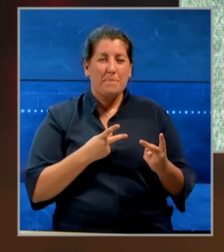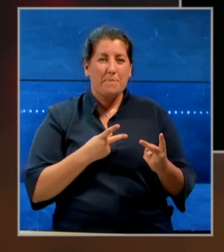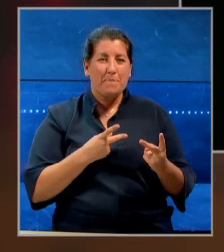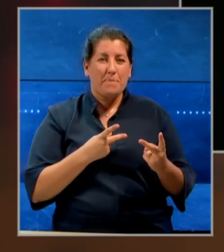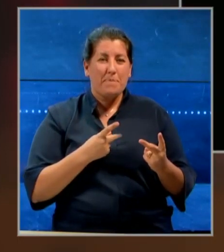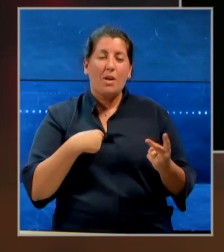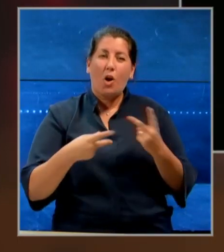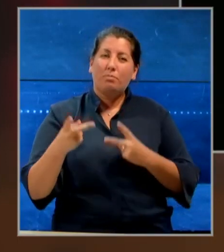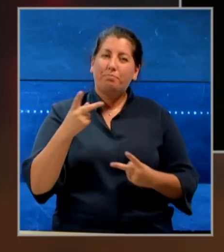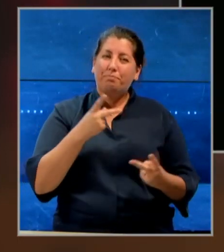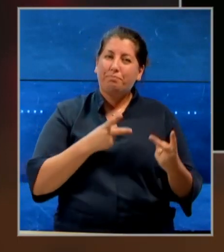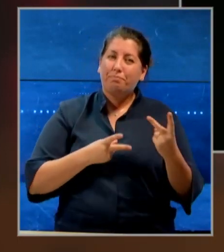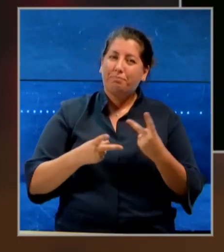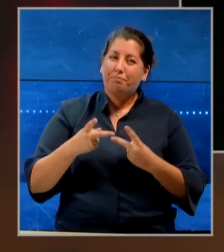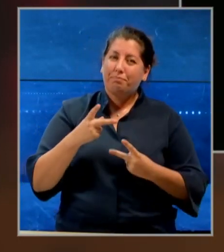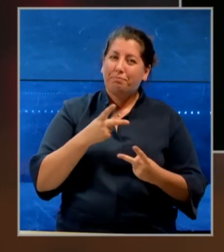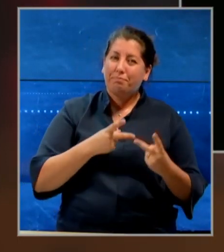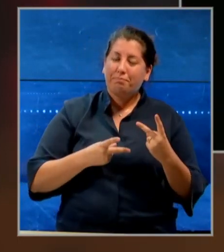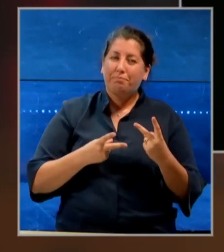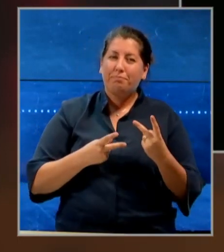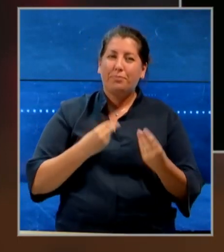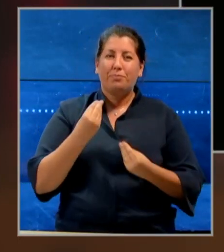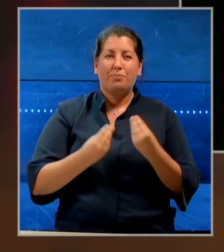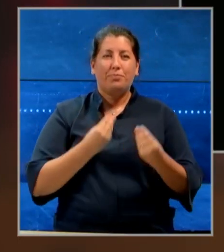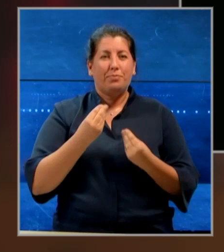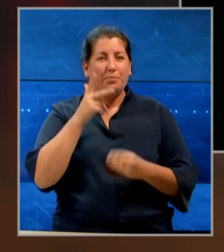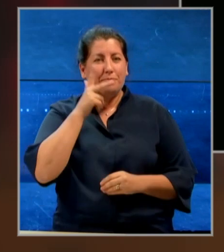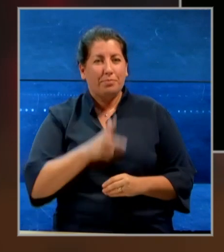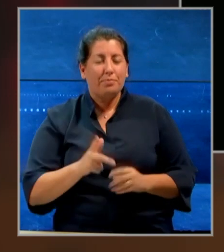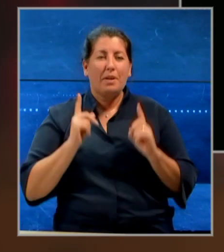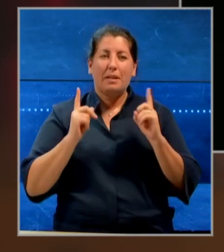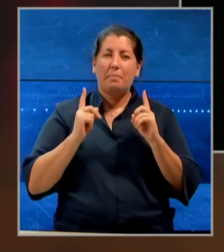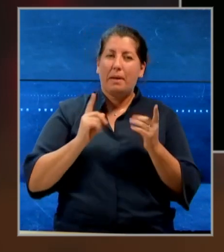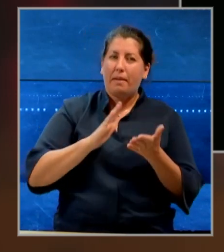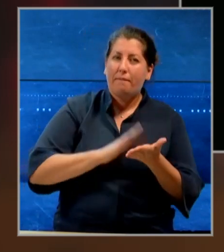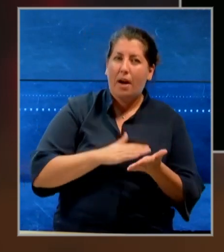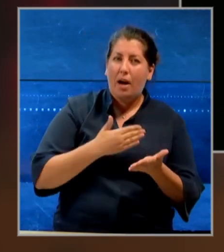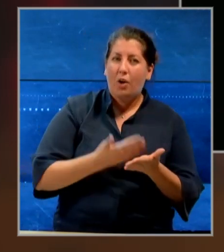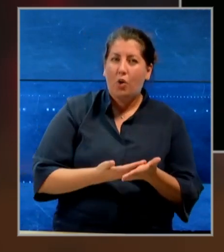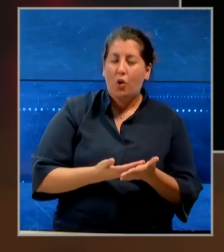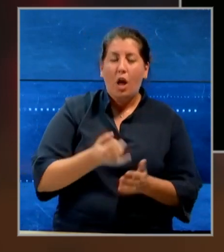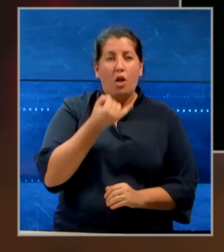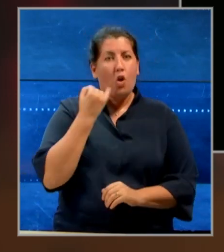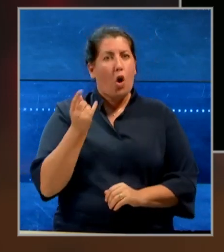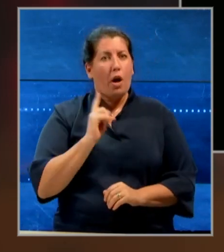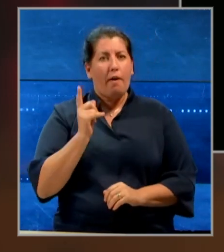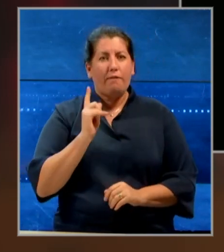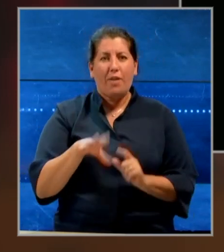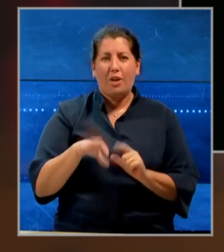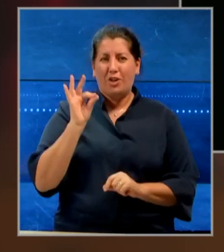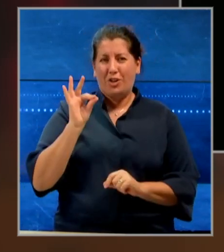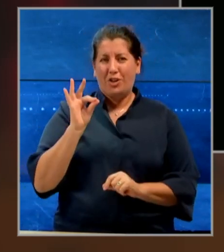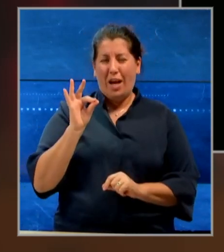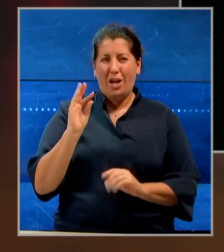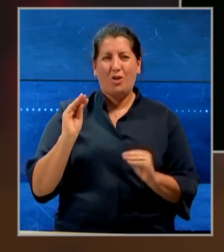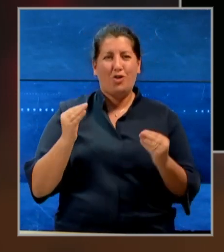che una squadra va sempre miscelata, dipende anche dai campionati, dai valori, non è facile, non è che la puoi fare tutta di gente datata, ma neanche